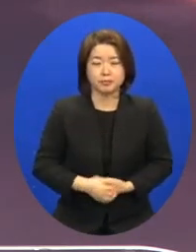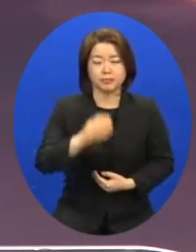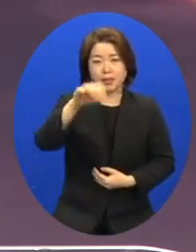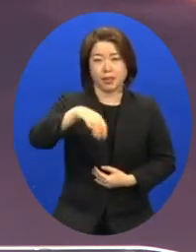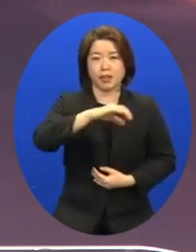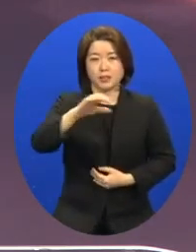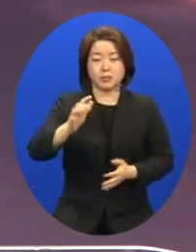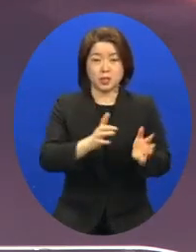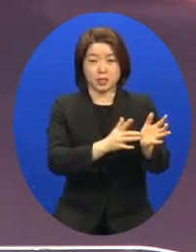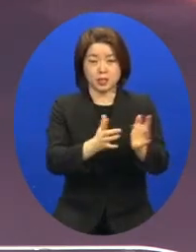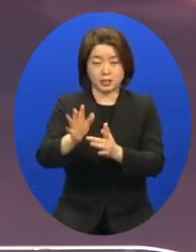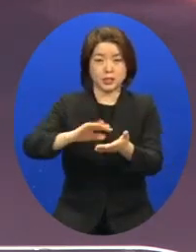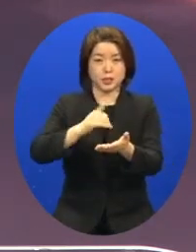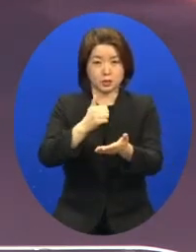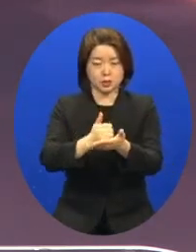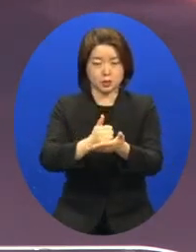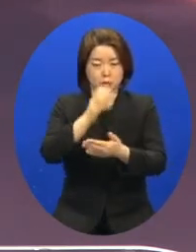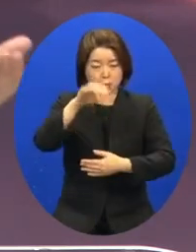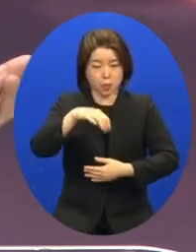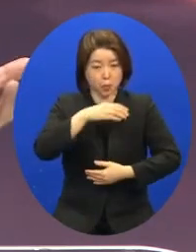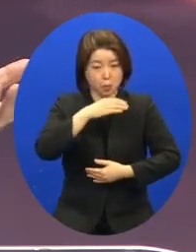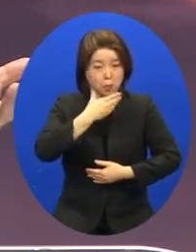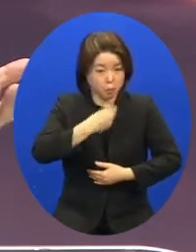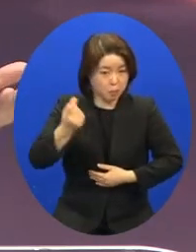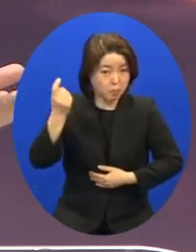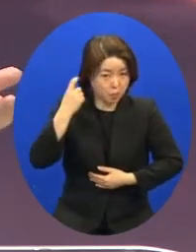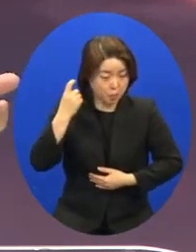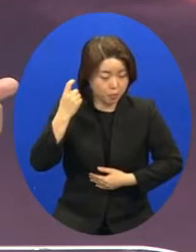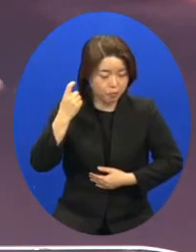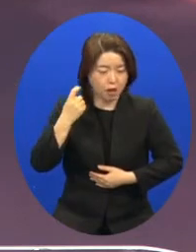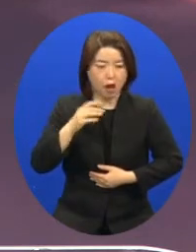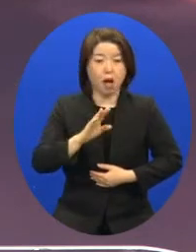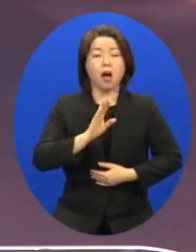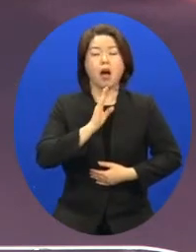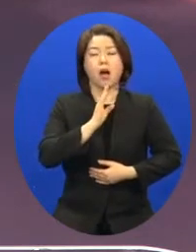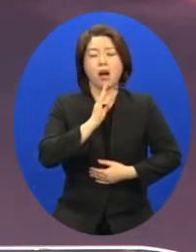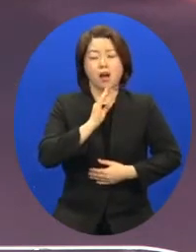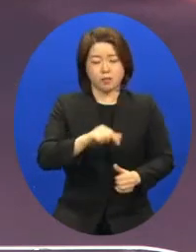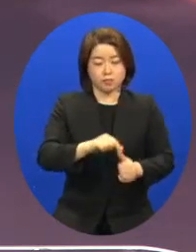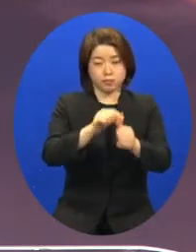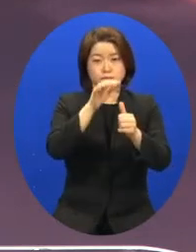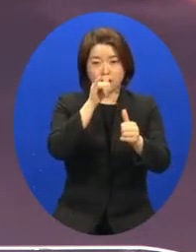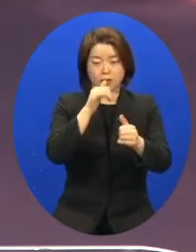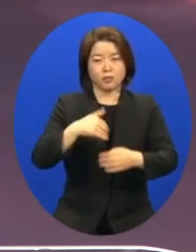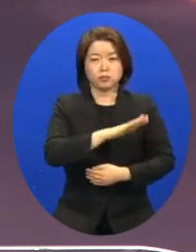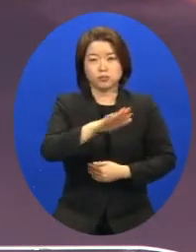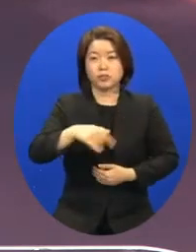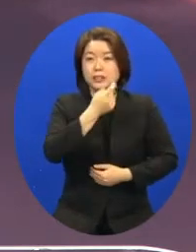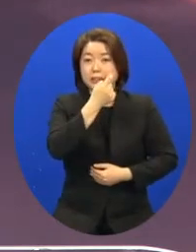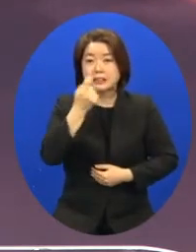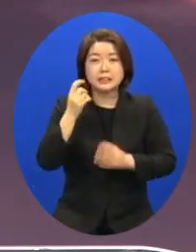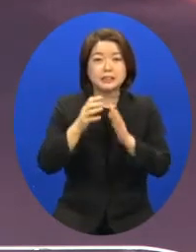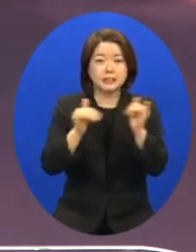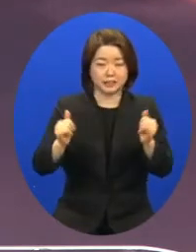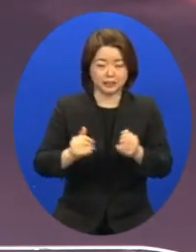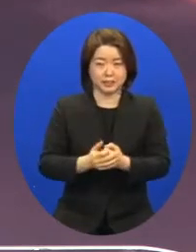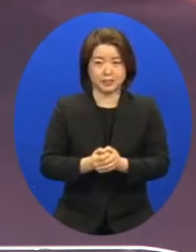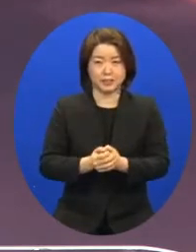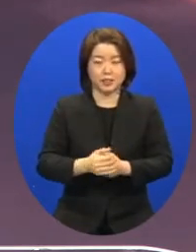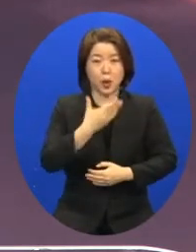십자가의 예수 그리스도의 복음을 듣고 우리가 구원받았잖아요. 우리가 증인이잖아요. 왜?